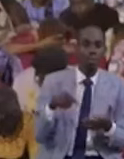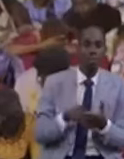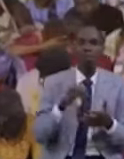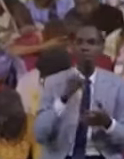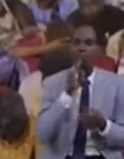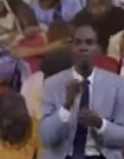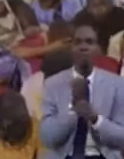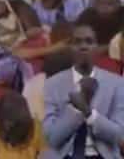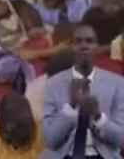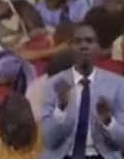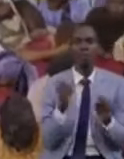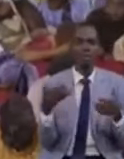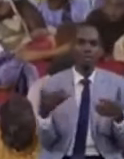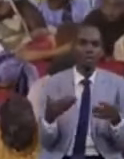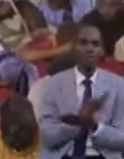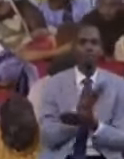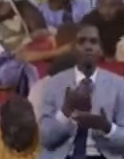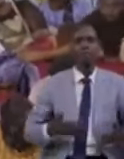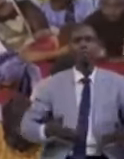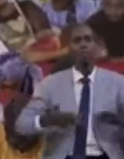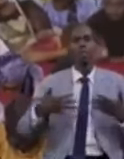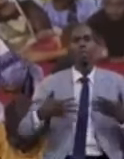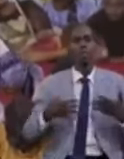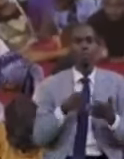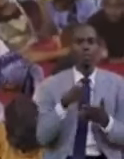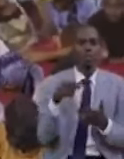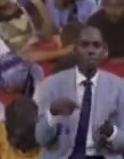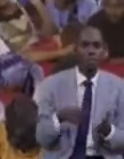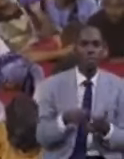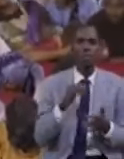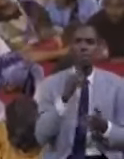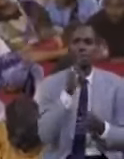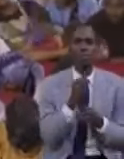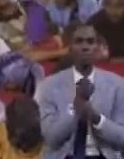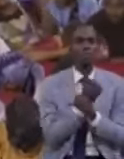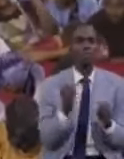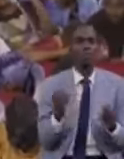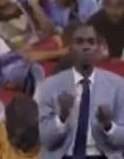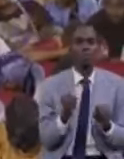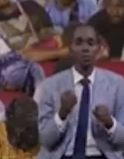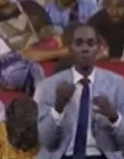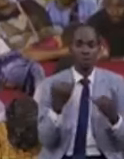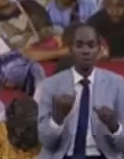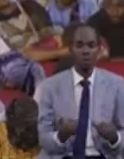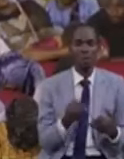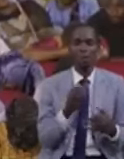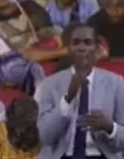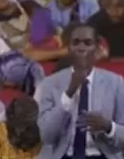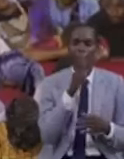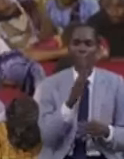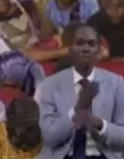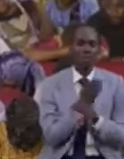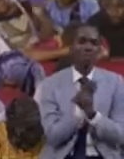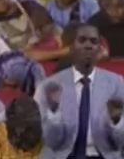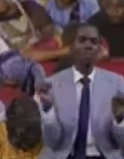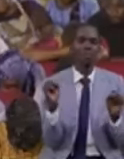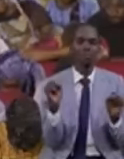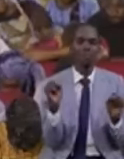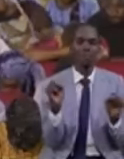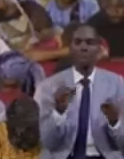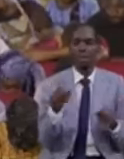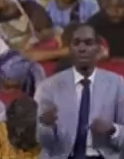nouvelle vie le salut né de nouveau partout tu